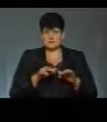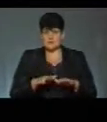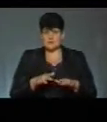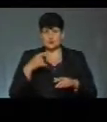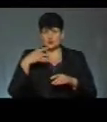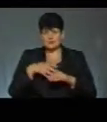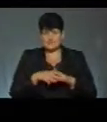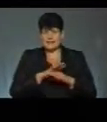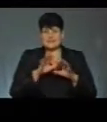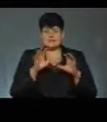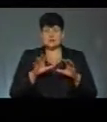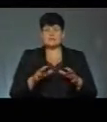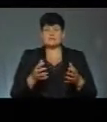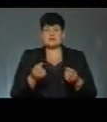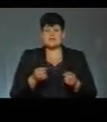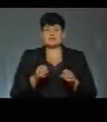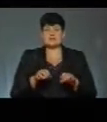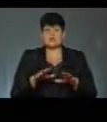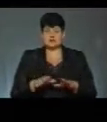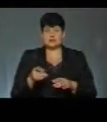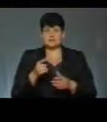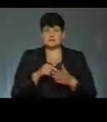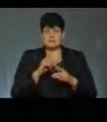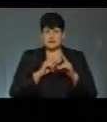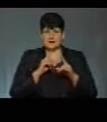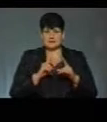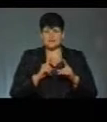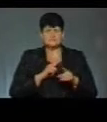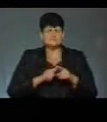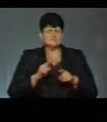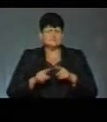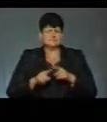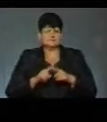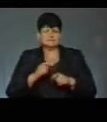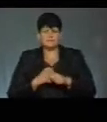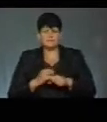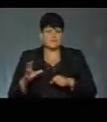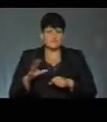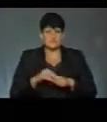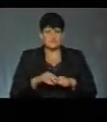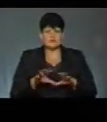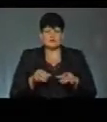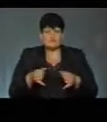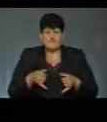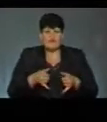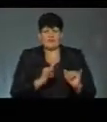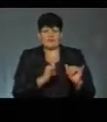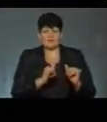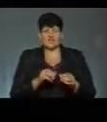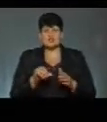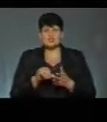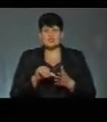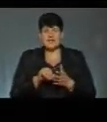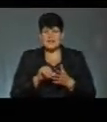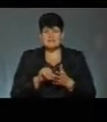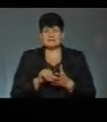як на мене, незаконність прийнятих рішень, Тернопільська міська рада зараз вживає невідкладних заходів щодо, можна сказати так, видворення членів садівничого